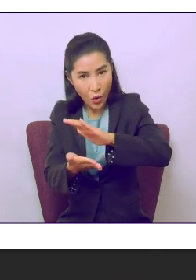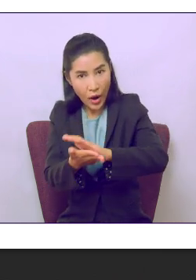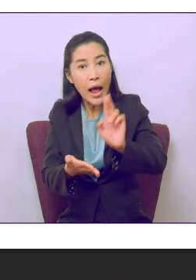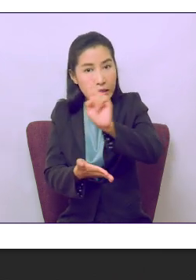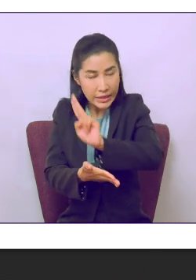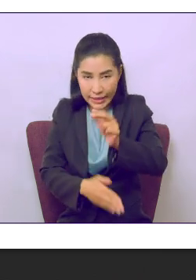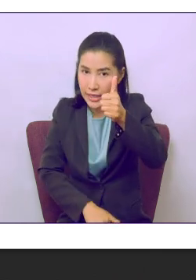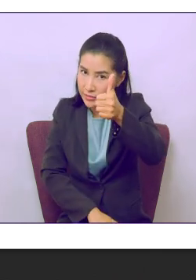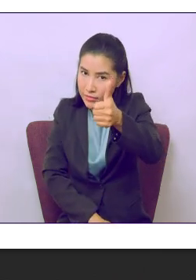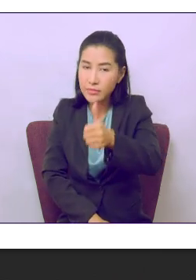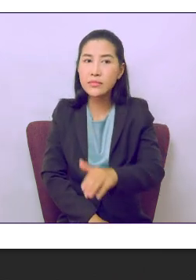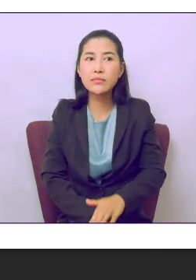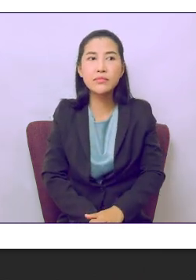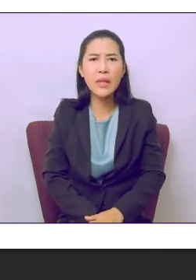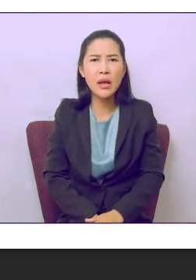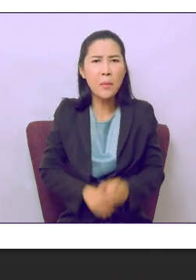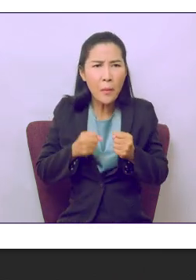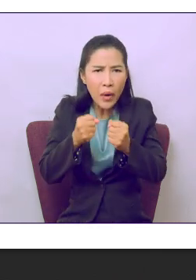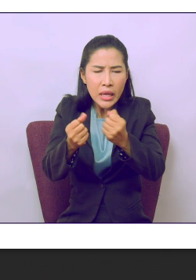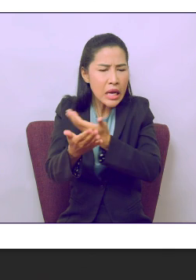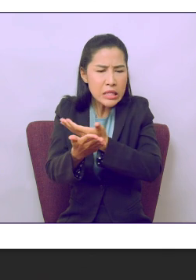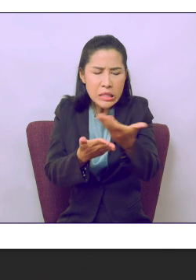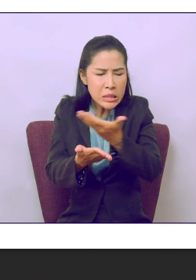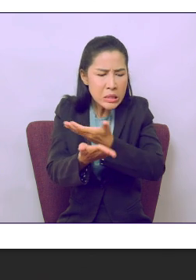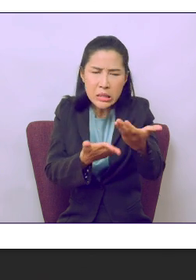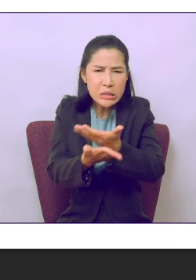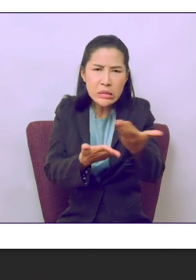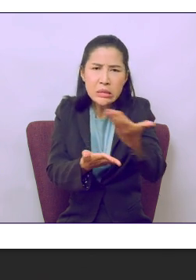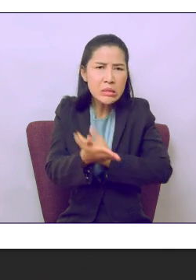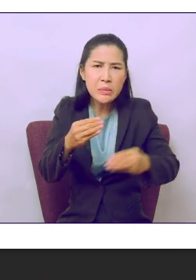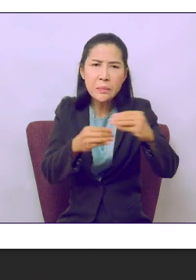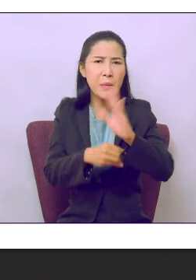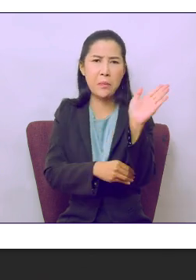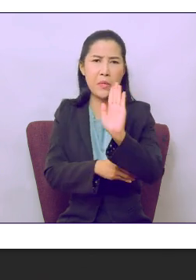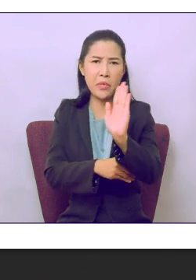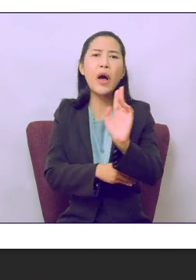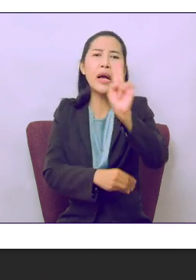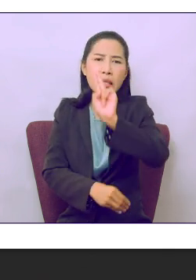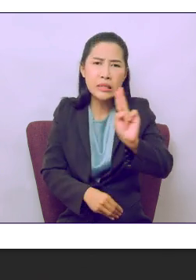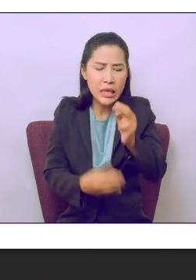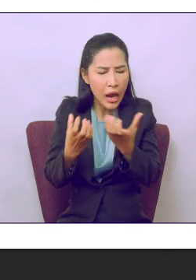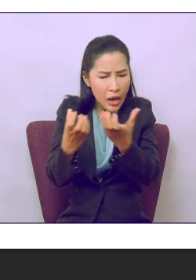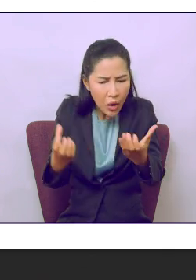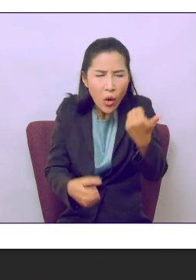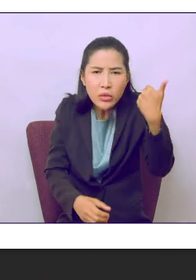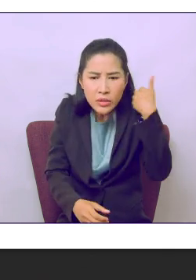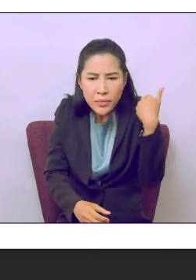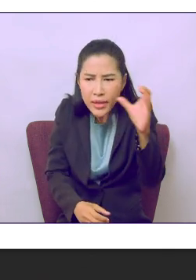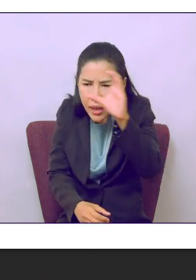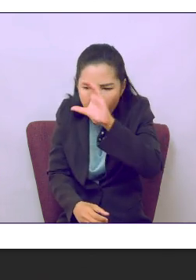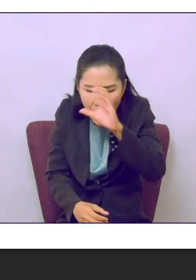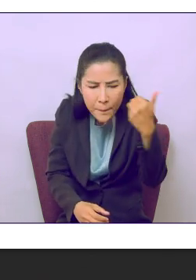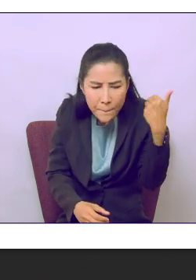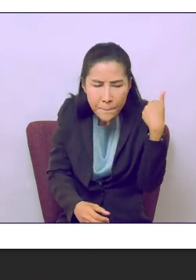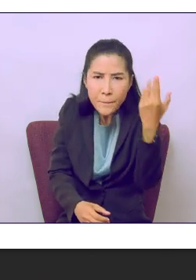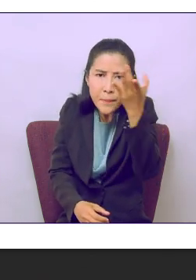เราเราใช้อันนั้นนะครับพยายามอย่าซื้อของเนาะใช้ของที่เรามีแล้วเรามาประยุกต์เพราะว่ากดวัน